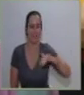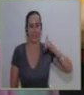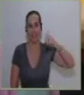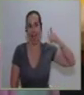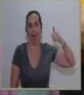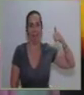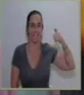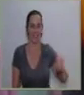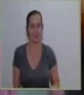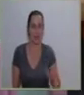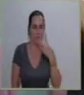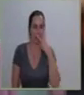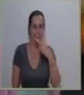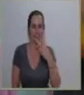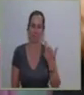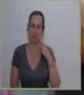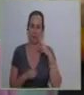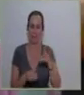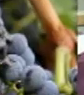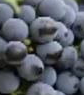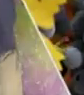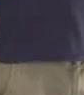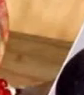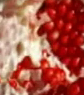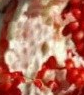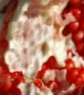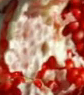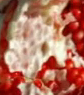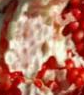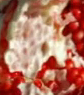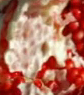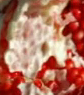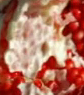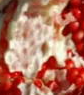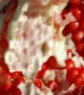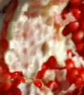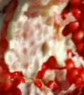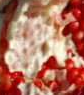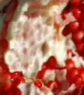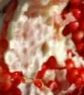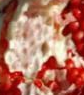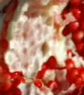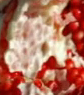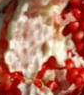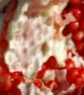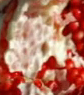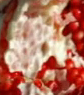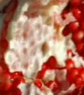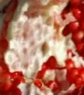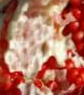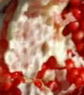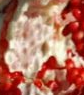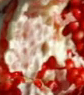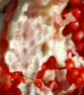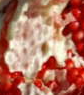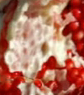לי לב זהב. בוא נראה את זה. מתיחה. הלו. מי זה מתקשר? מי זה עומר? מה